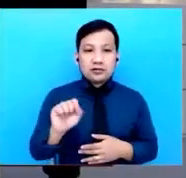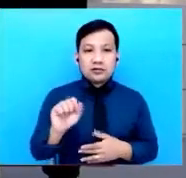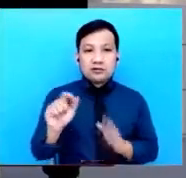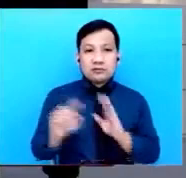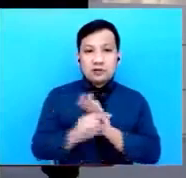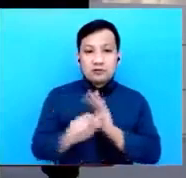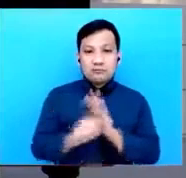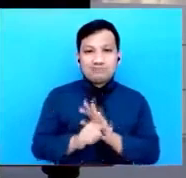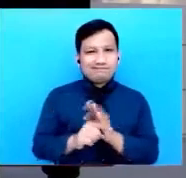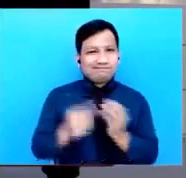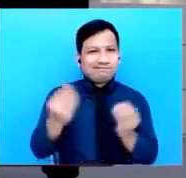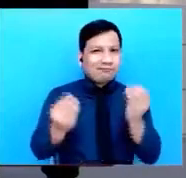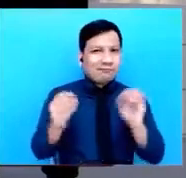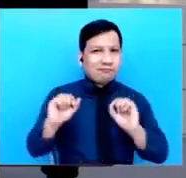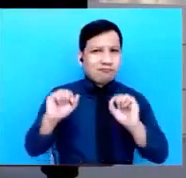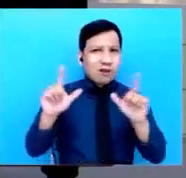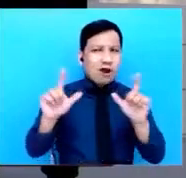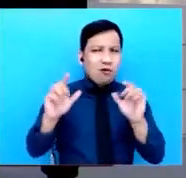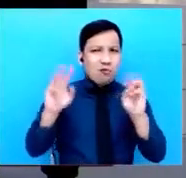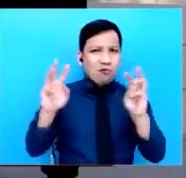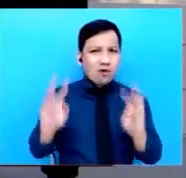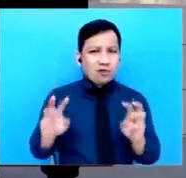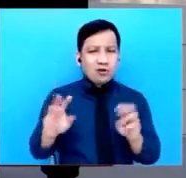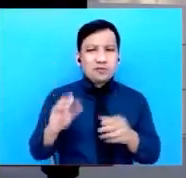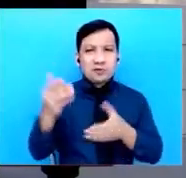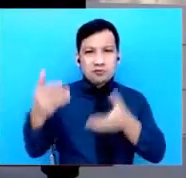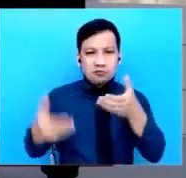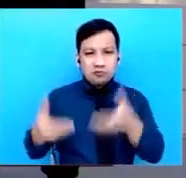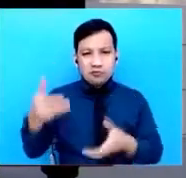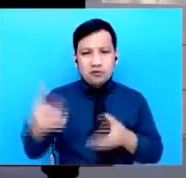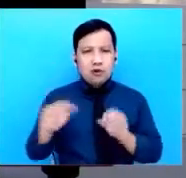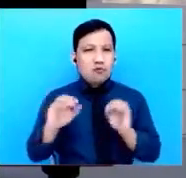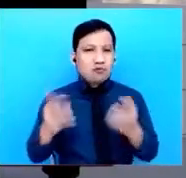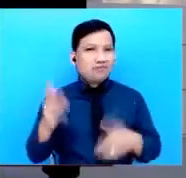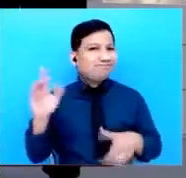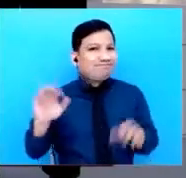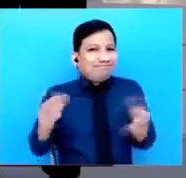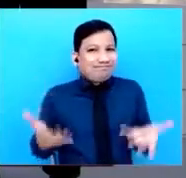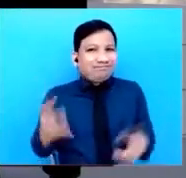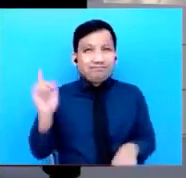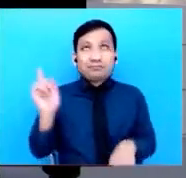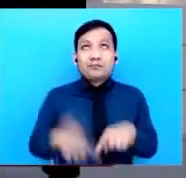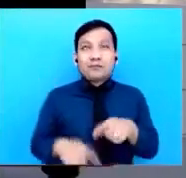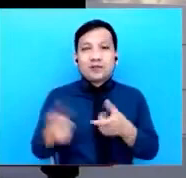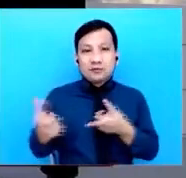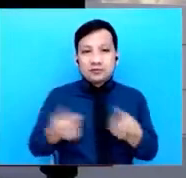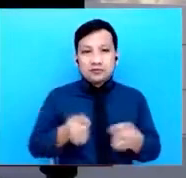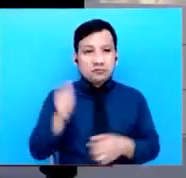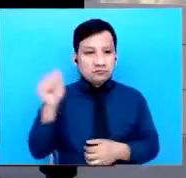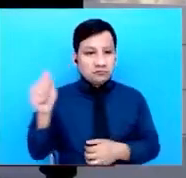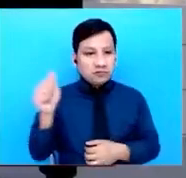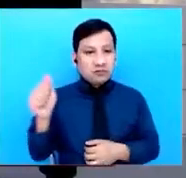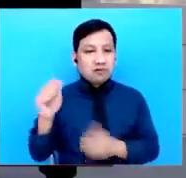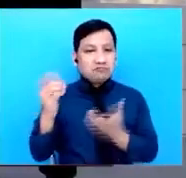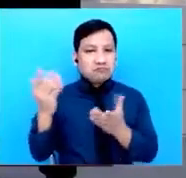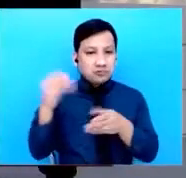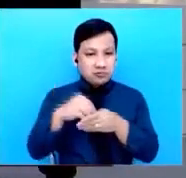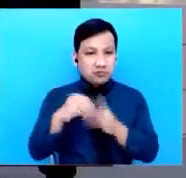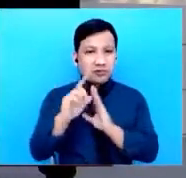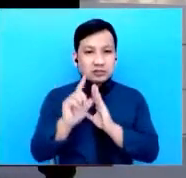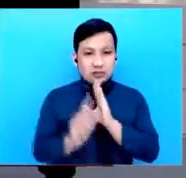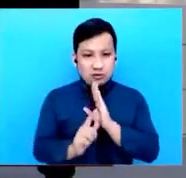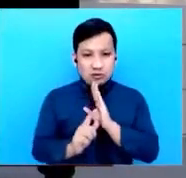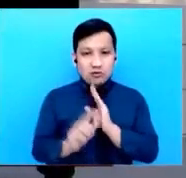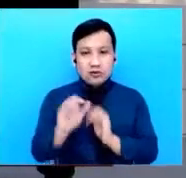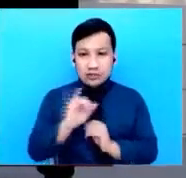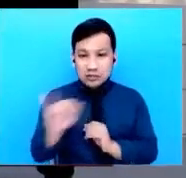medyo nakakamangha. Pero ang sabi nga ng Korte Suprema, wala po silang magagawa kung yun ang nasa batas. At kung gusto nating masolusyunan